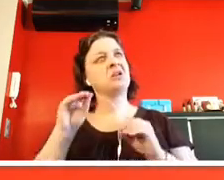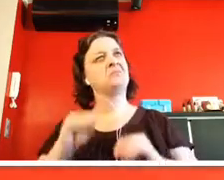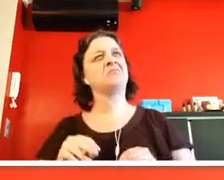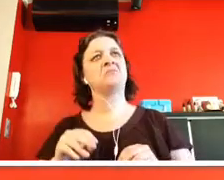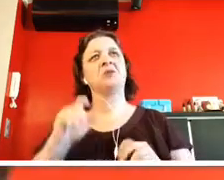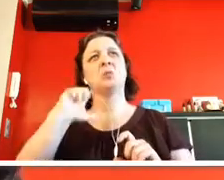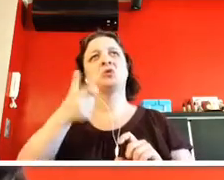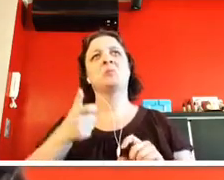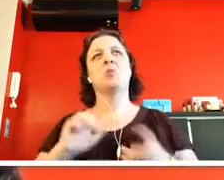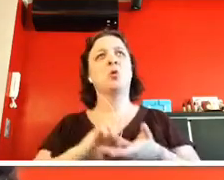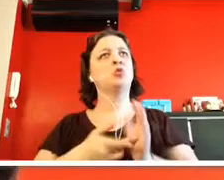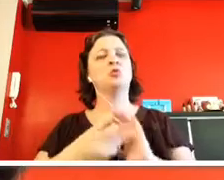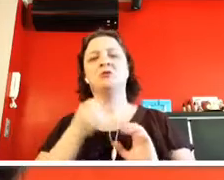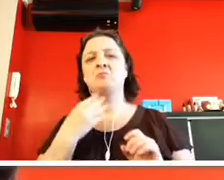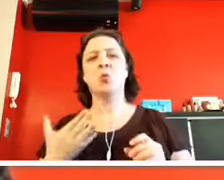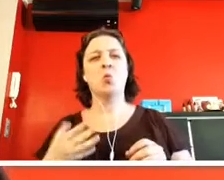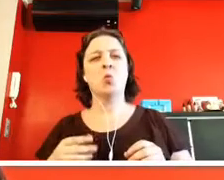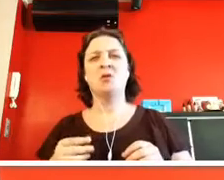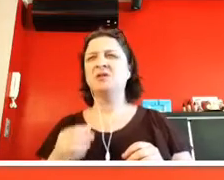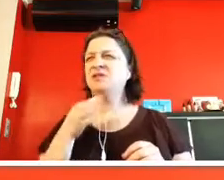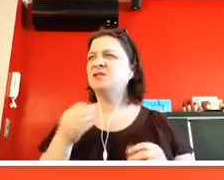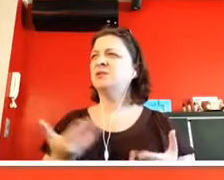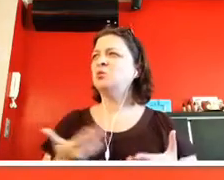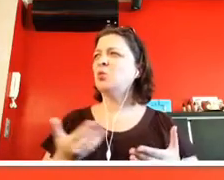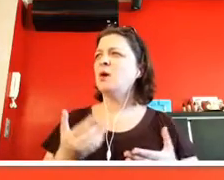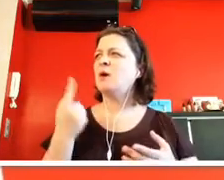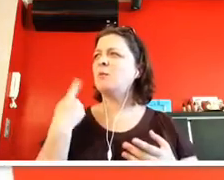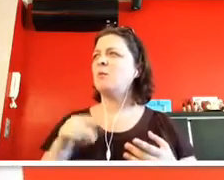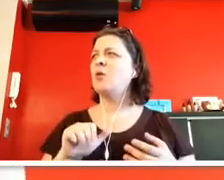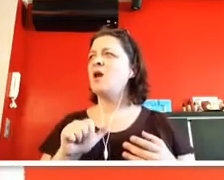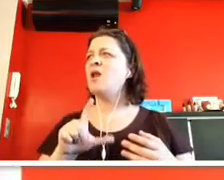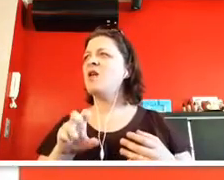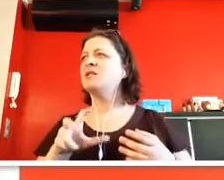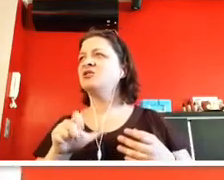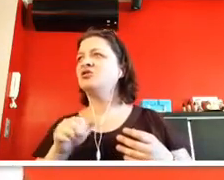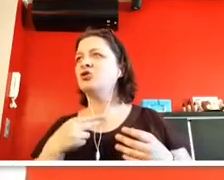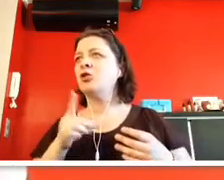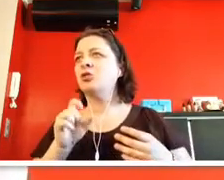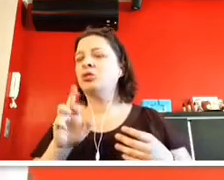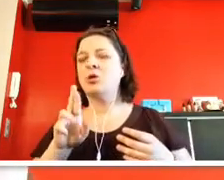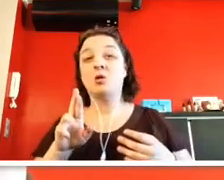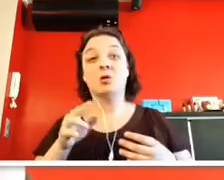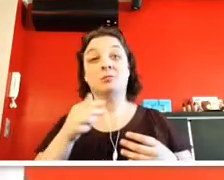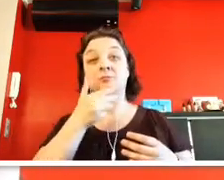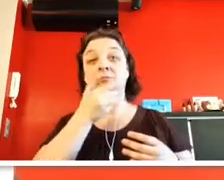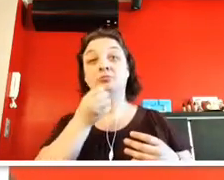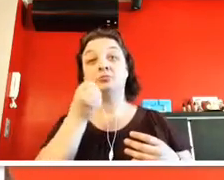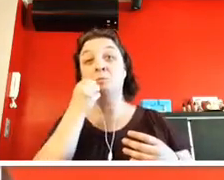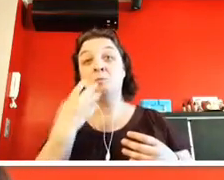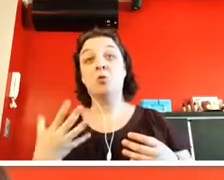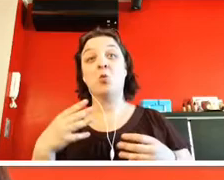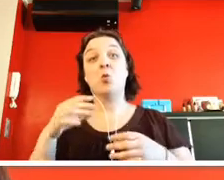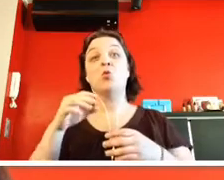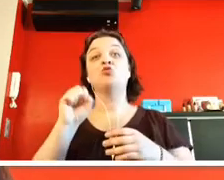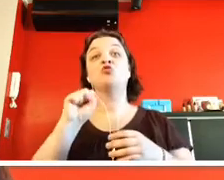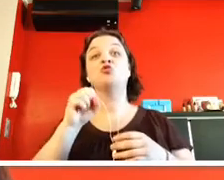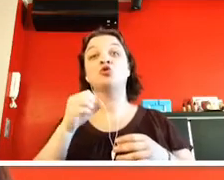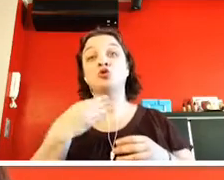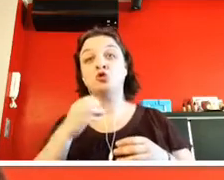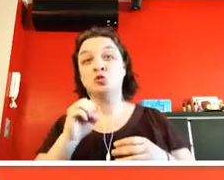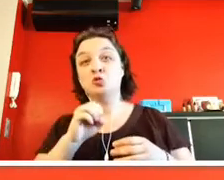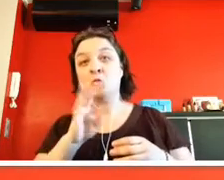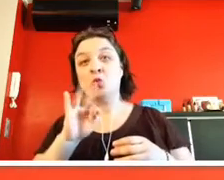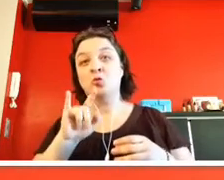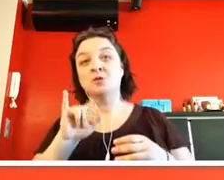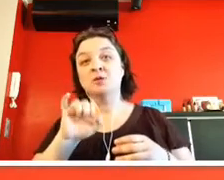Voilà, donc là, il est mis, logiquement, ouais, tout est bon. Donc, qu'est-ce qu'ils disent pour l'Alexander ? Délicieux